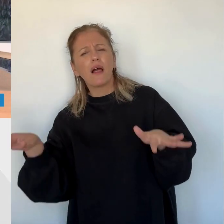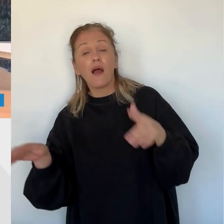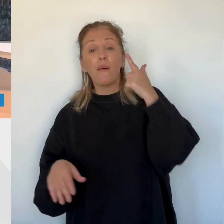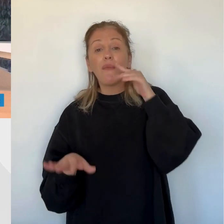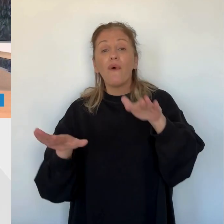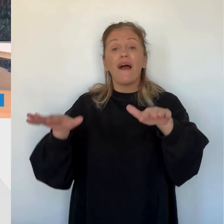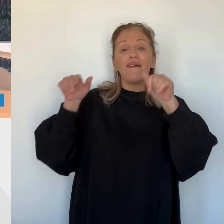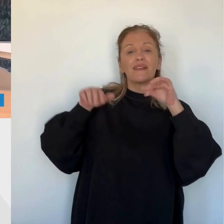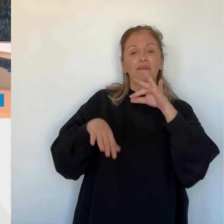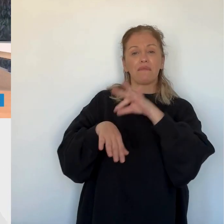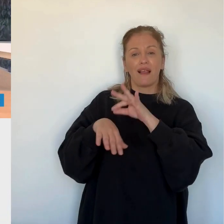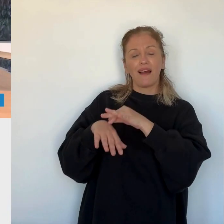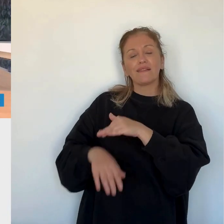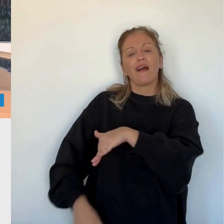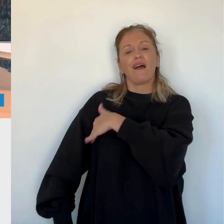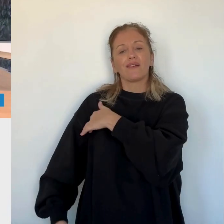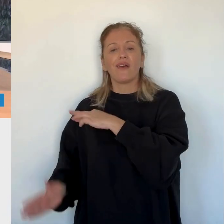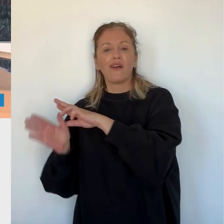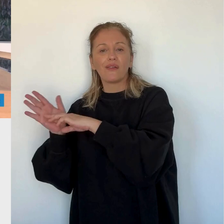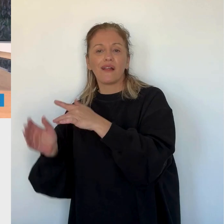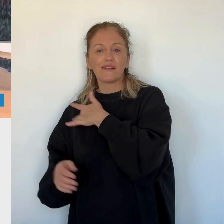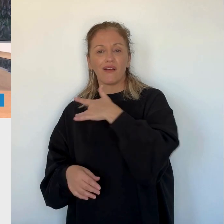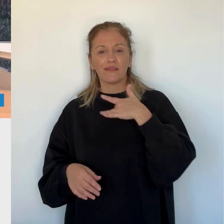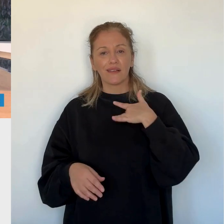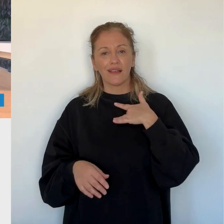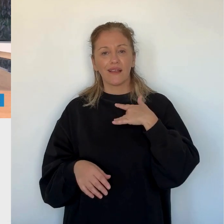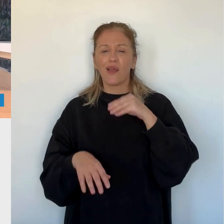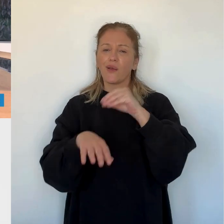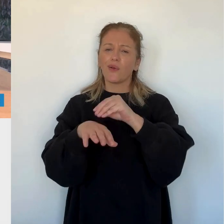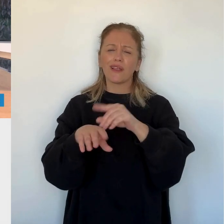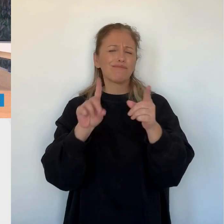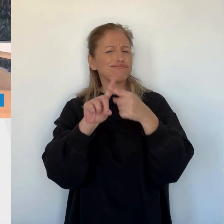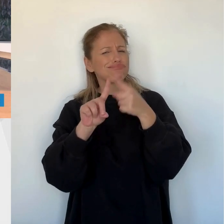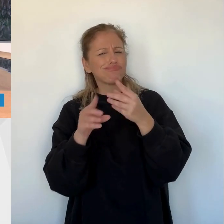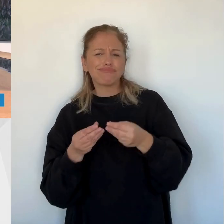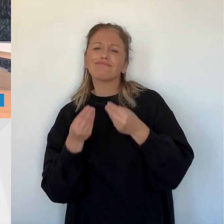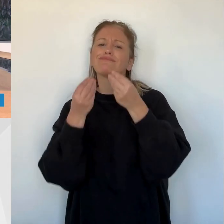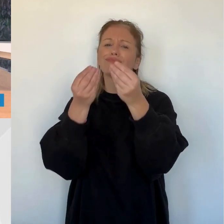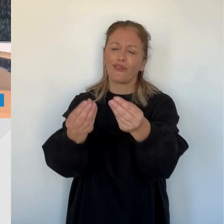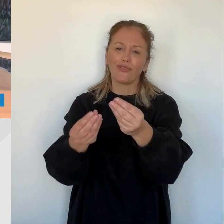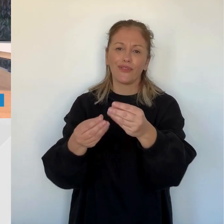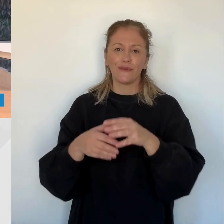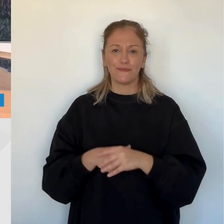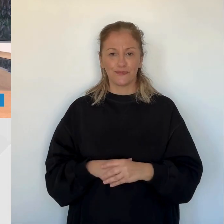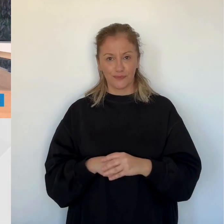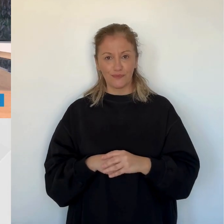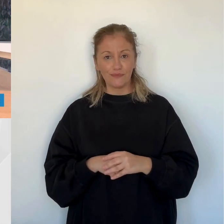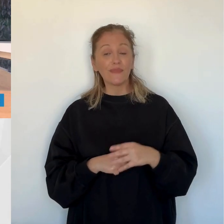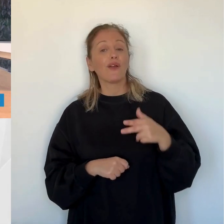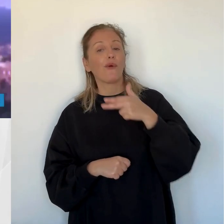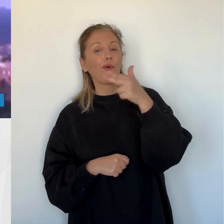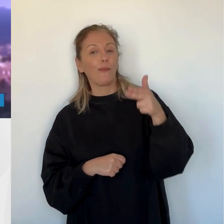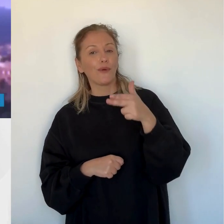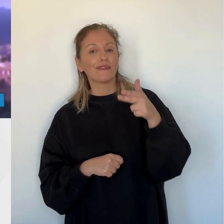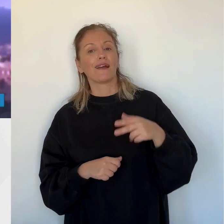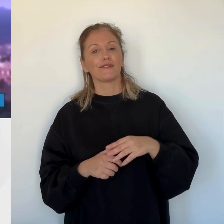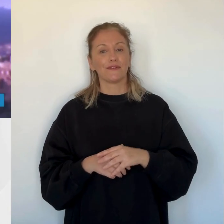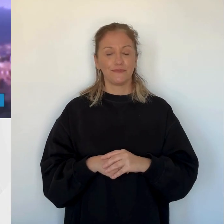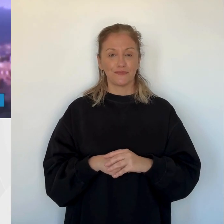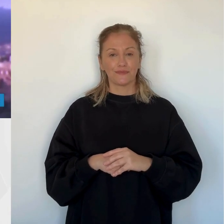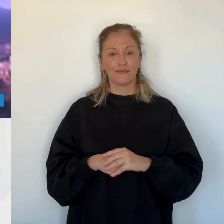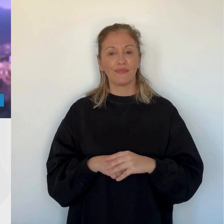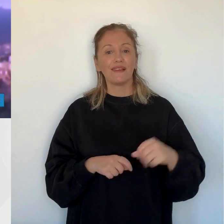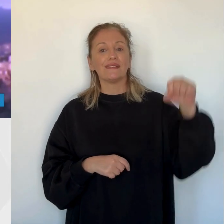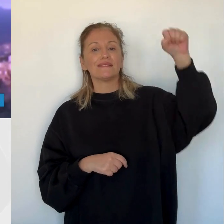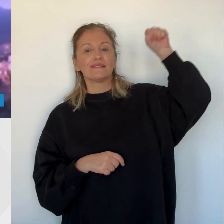SOS Médecins. L'Agence régionale de santé préconise un certain nombre de recommandations pour s'en protéger. Les précisions